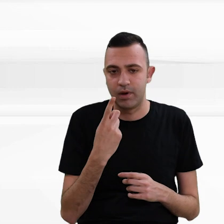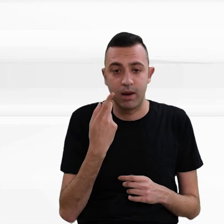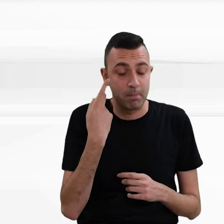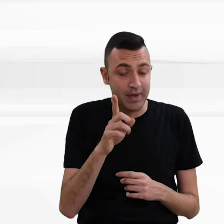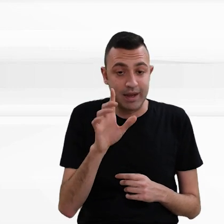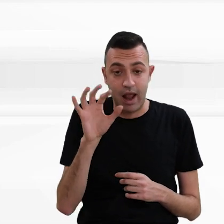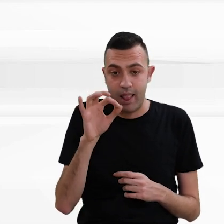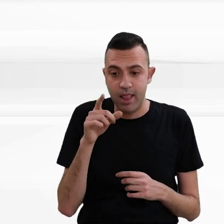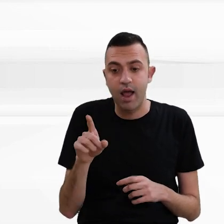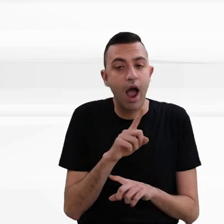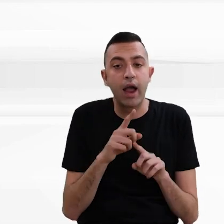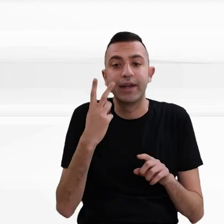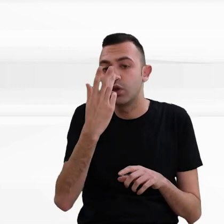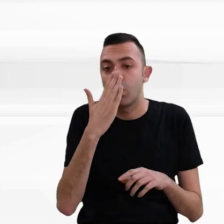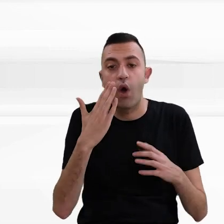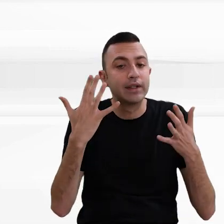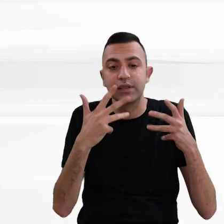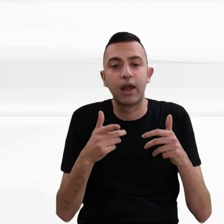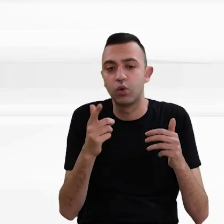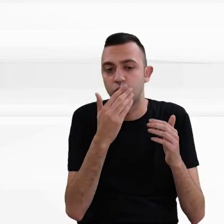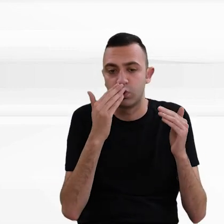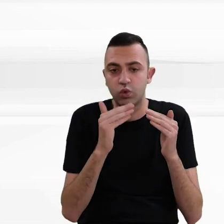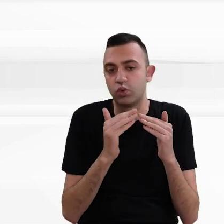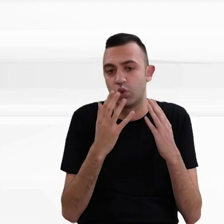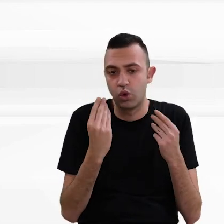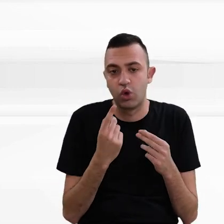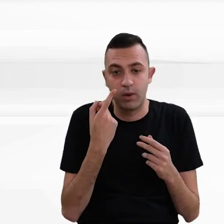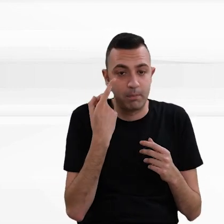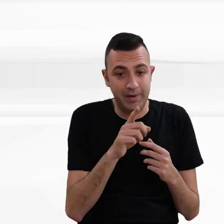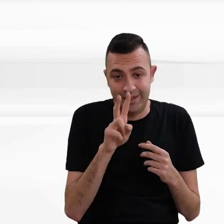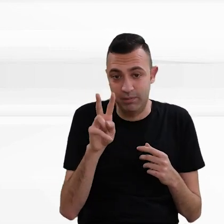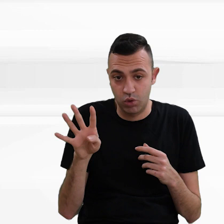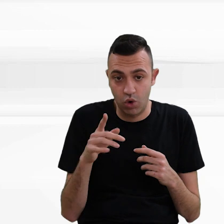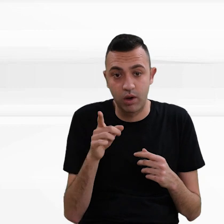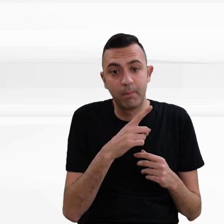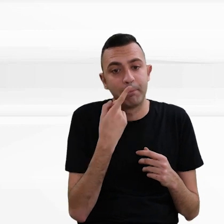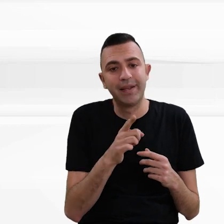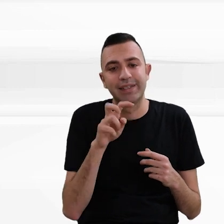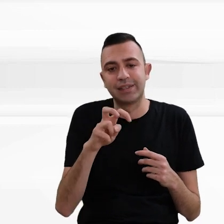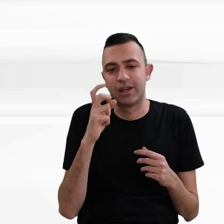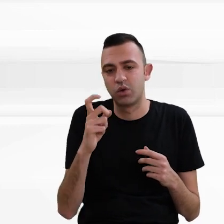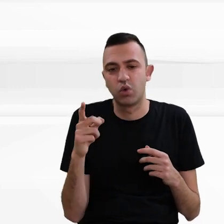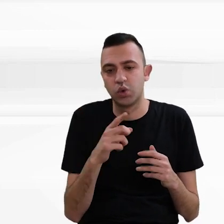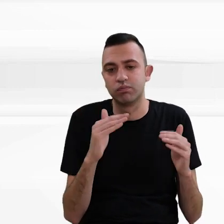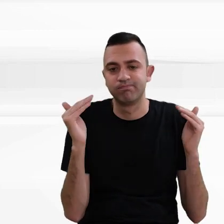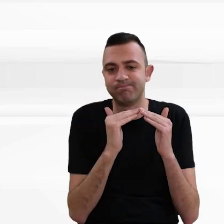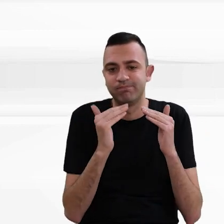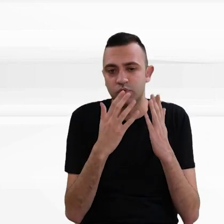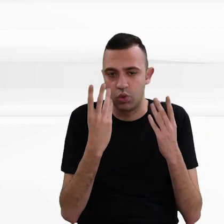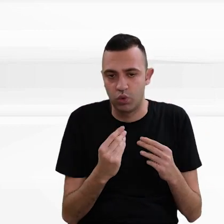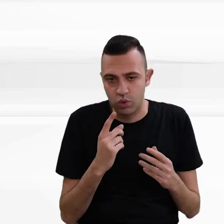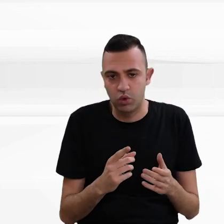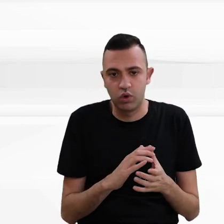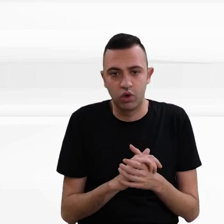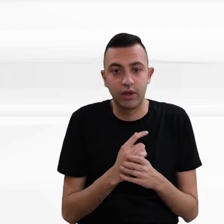halde bir 50 hangi iki doğal sayı arasına sevgili öğrenciler bakın 1024 ile 1089 arasında denk geliyor değil mi